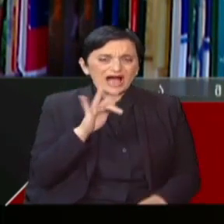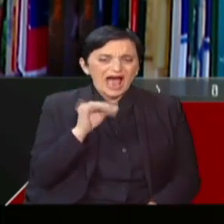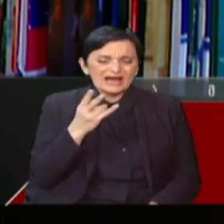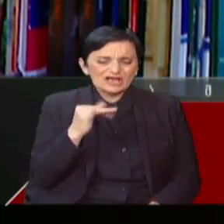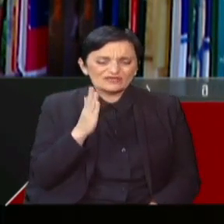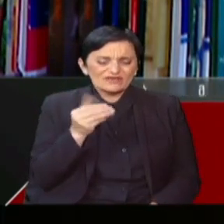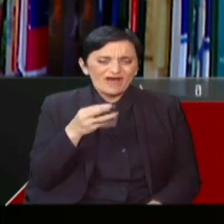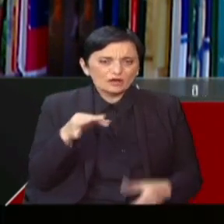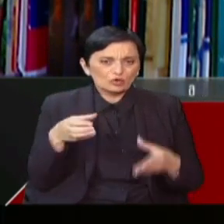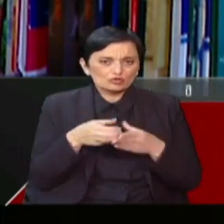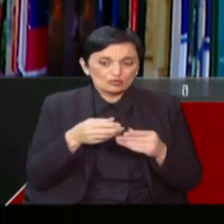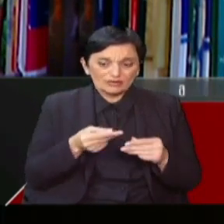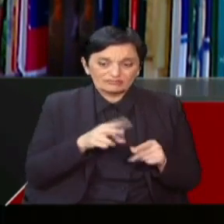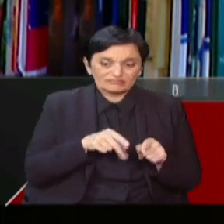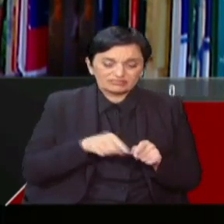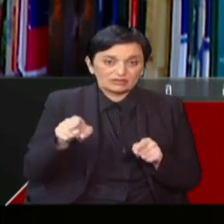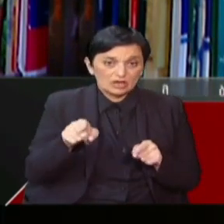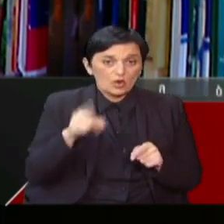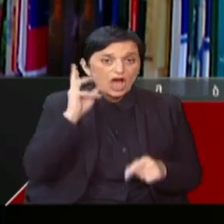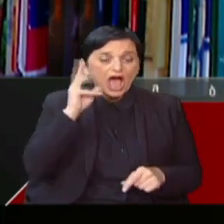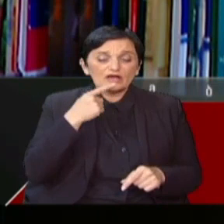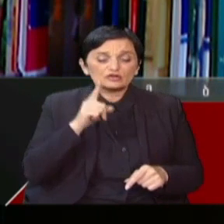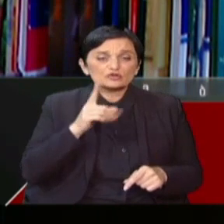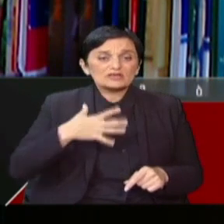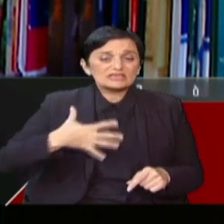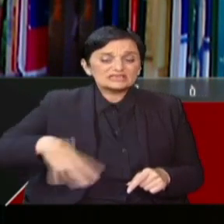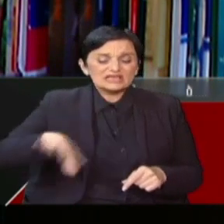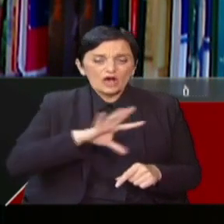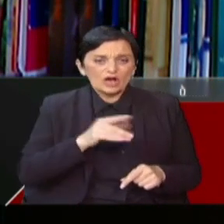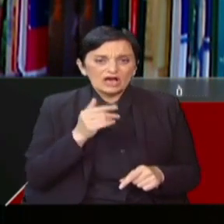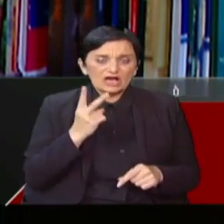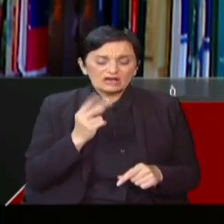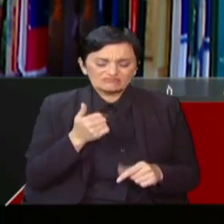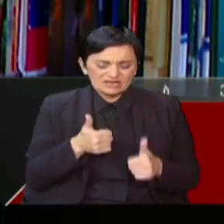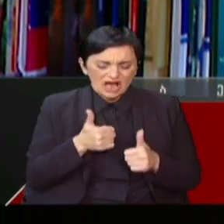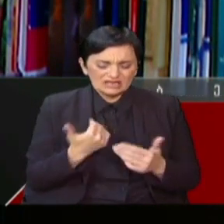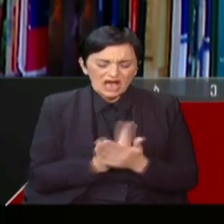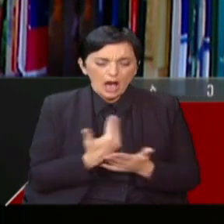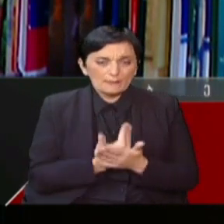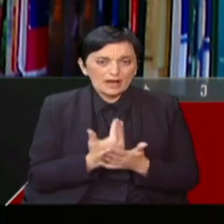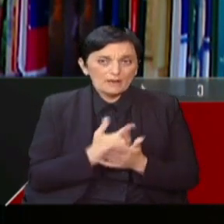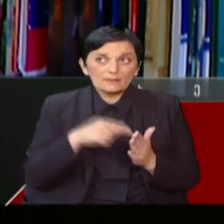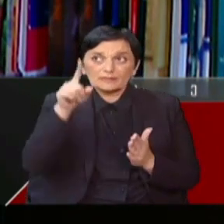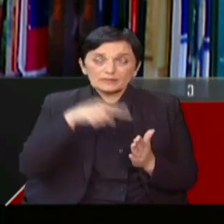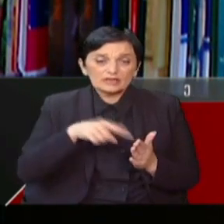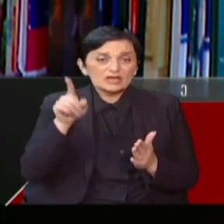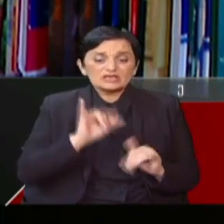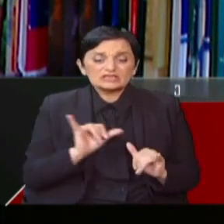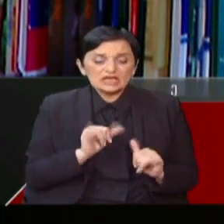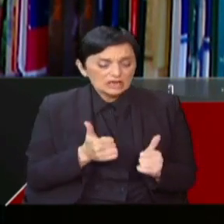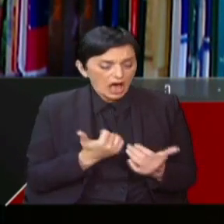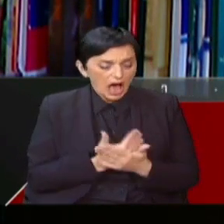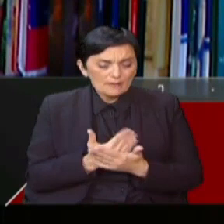შაქარაშვილის, ელჩმა რა გითხრა, რომ აუცილებელია საქართველოდან მიდიოდეს კარგი ამბები და სად არის კარგი ამბავი საქართველოში, რაც